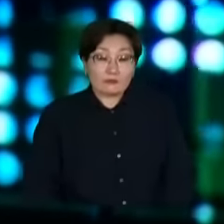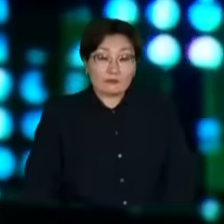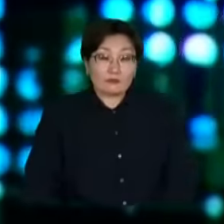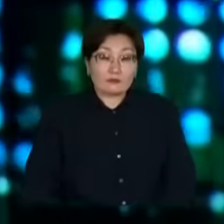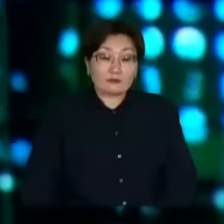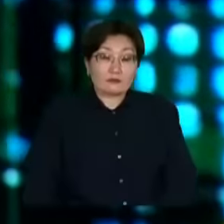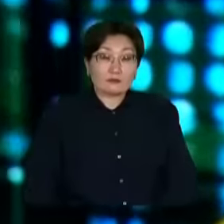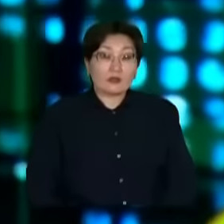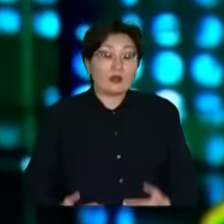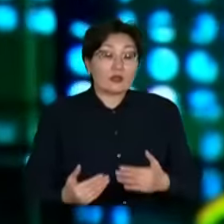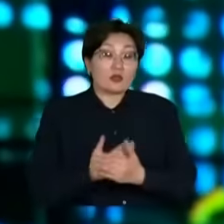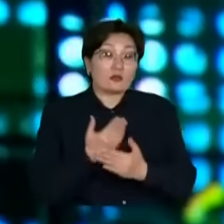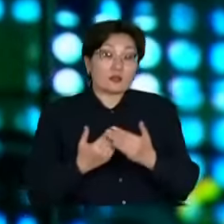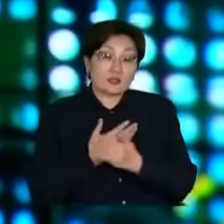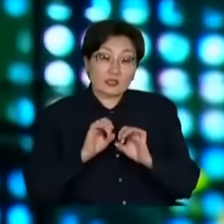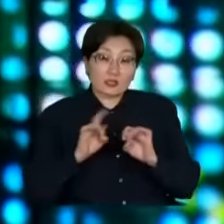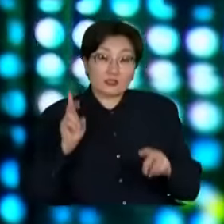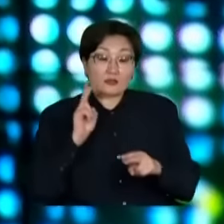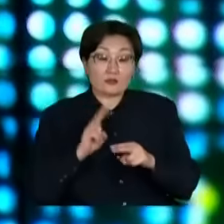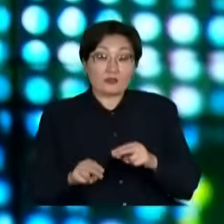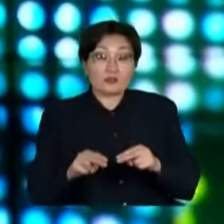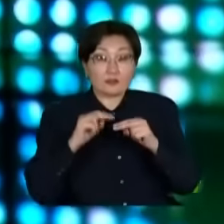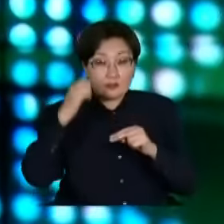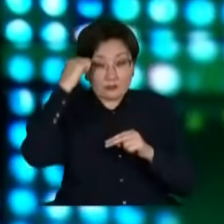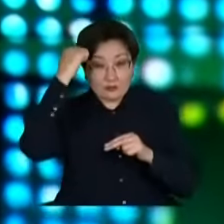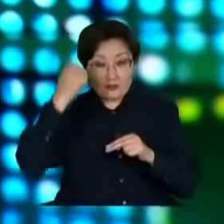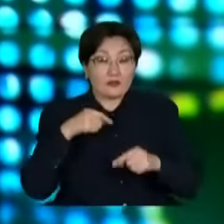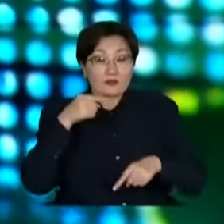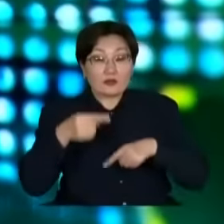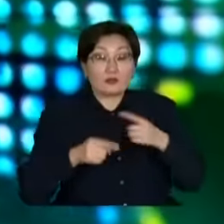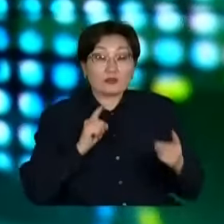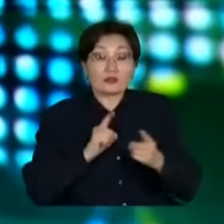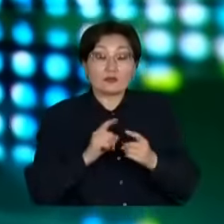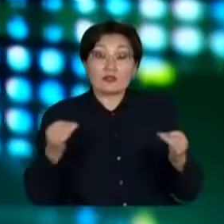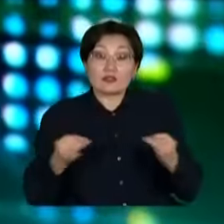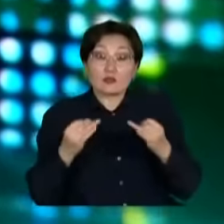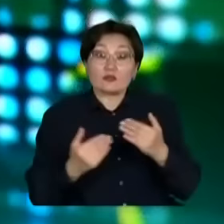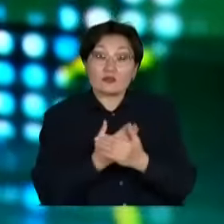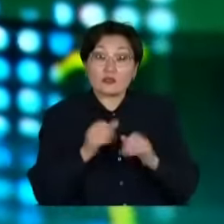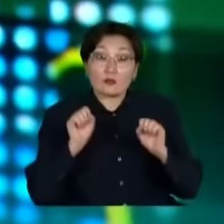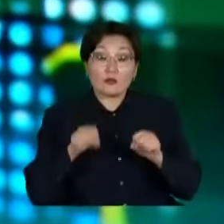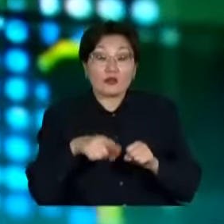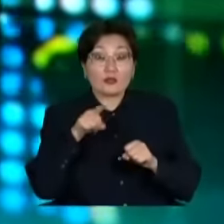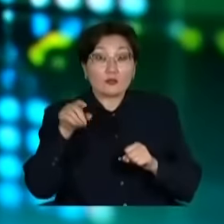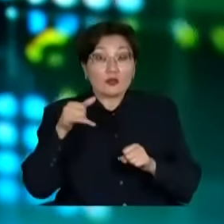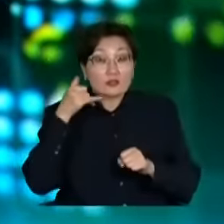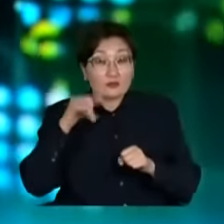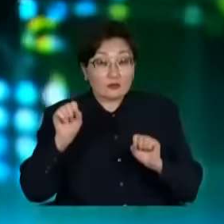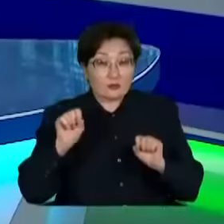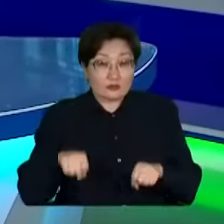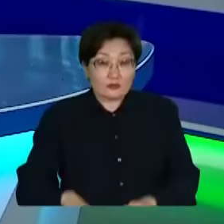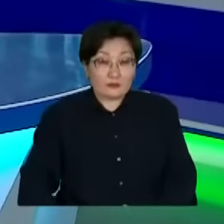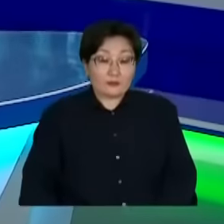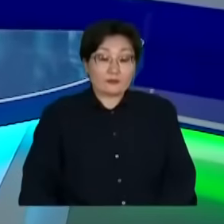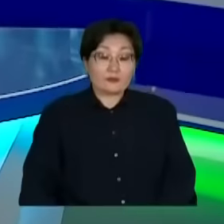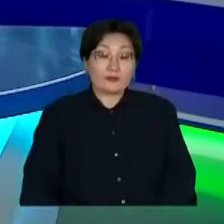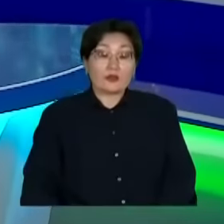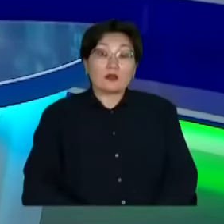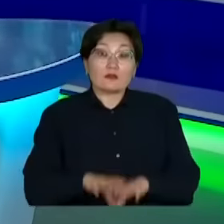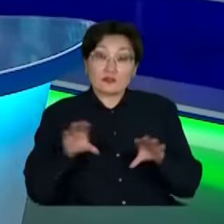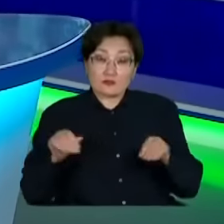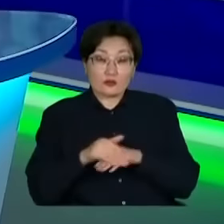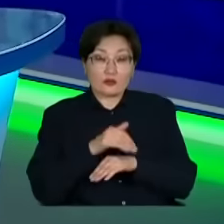и на этом наш выпуск завершён Спасибо что были с нами делитесь интересными новостями по номерам и аккаунтам указанным на экране на этом наш